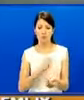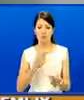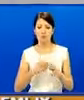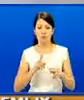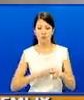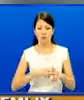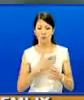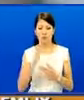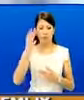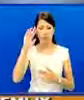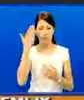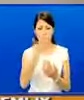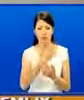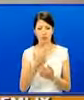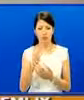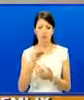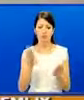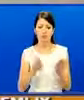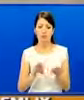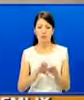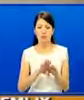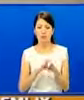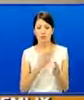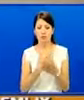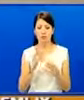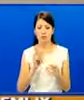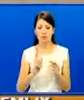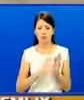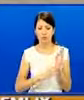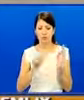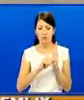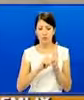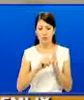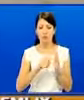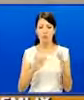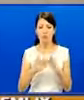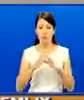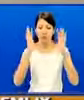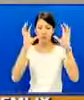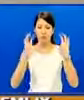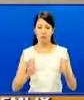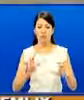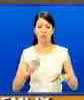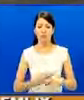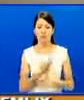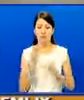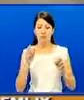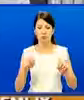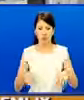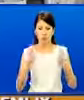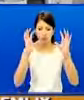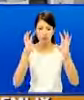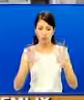средств, психотропных веществ, их аналогов. И 296 Уголовного кодекса Республики Казахстан, незаконное обращение с наркотическими